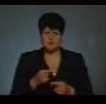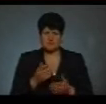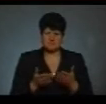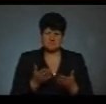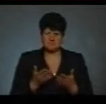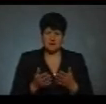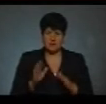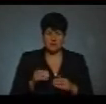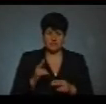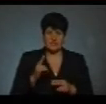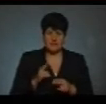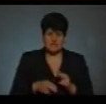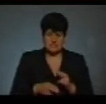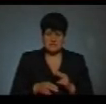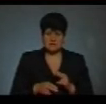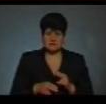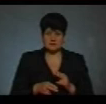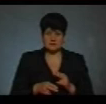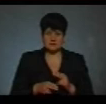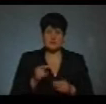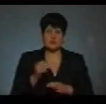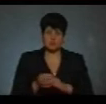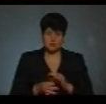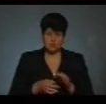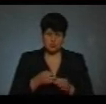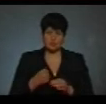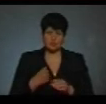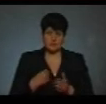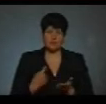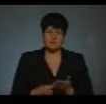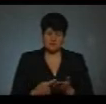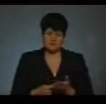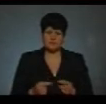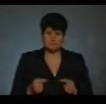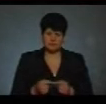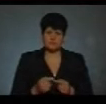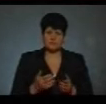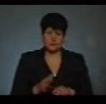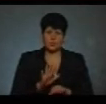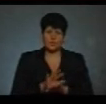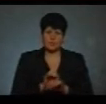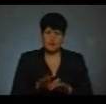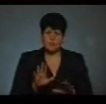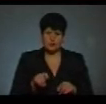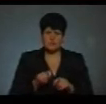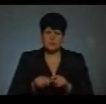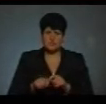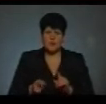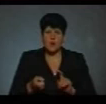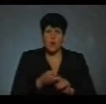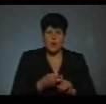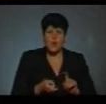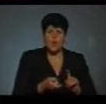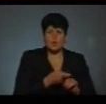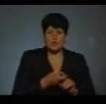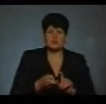А потім в кінці кінців, майже за добу, ми її все-таки підтвердили, що там COVID, а потім обстежували контактних і